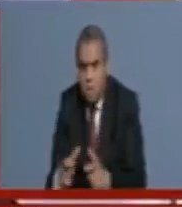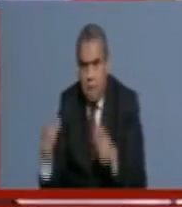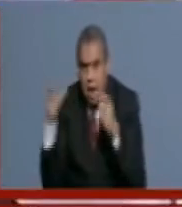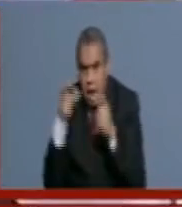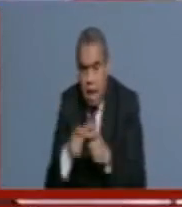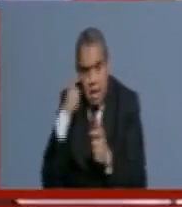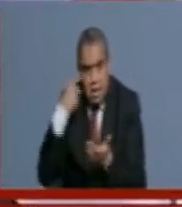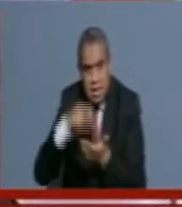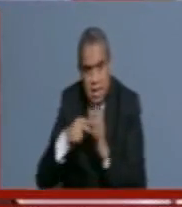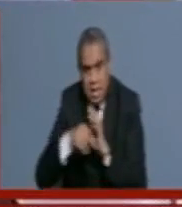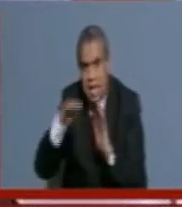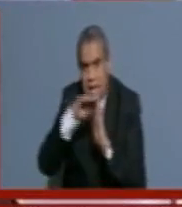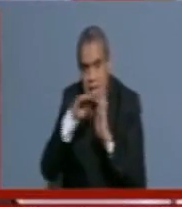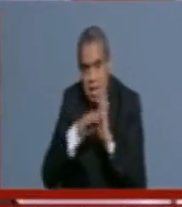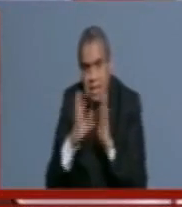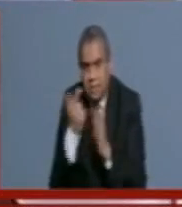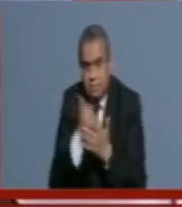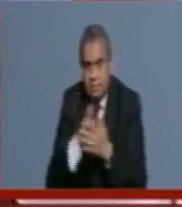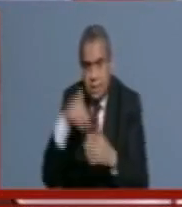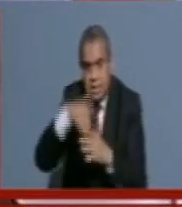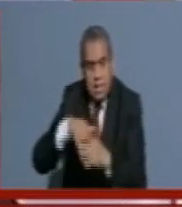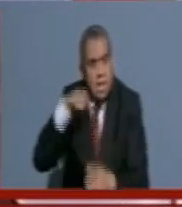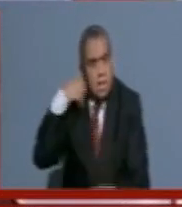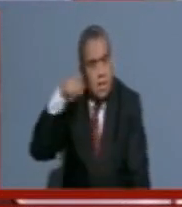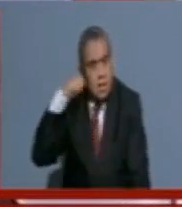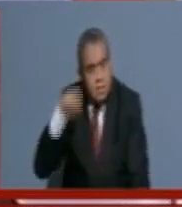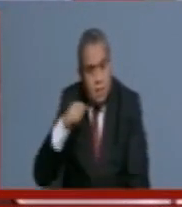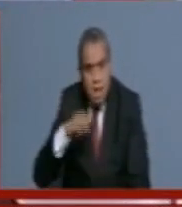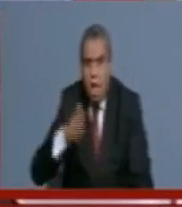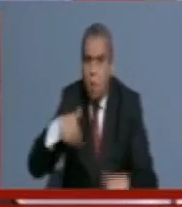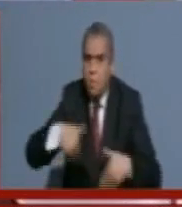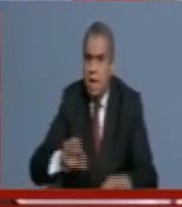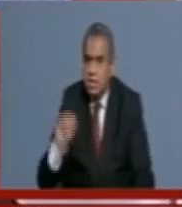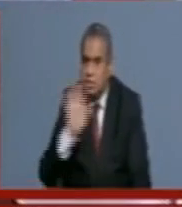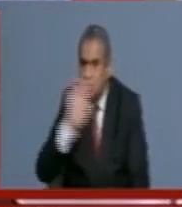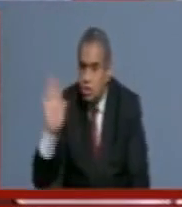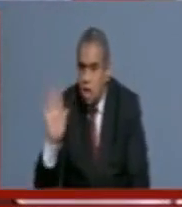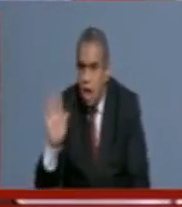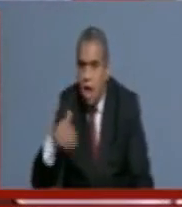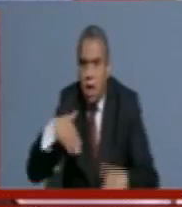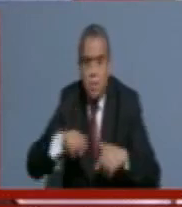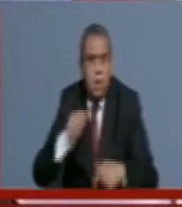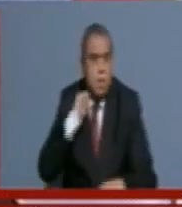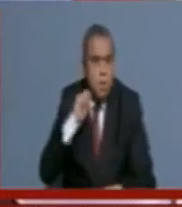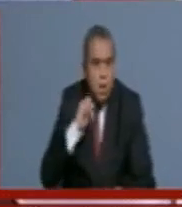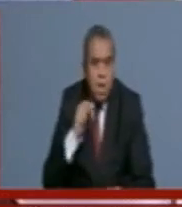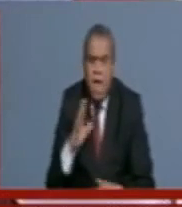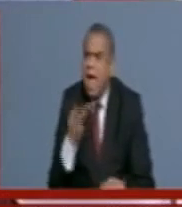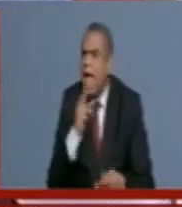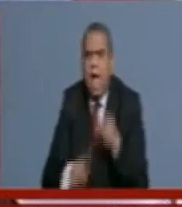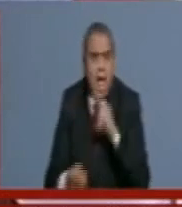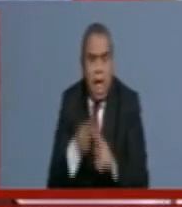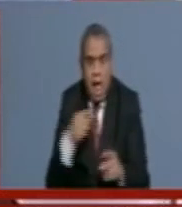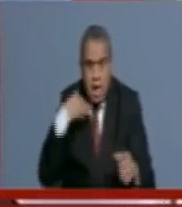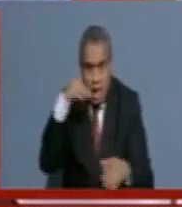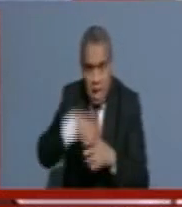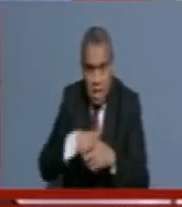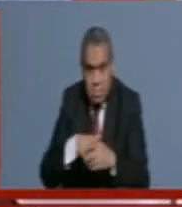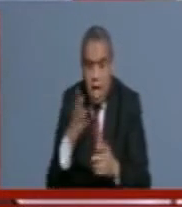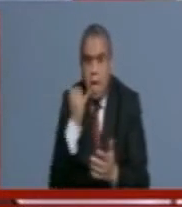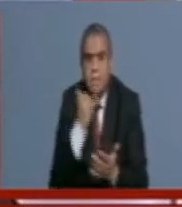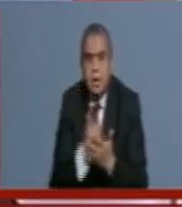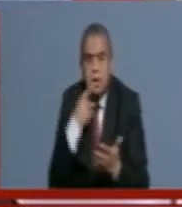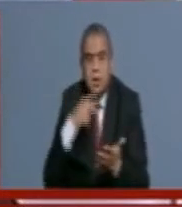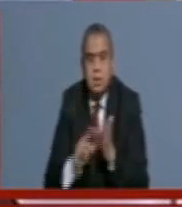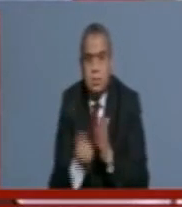للانتخابات، اذا كان انتخابات رئاسة او انتخابات برلمانية او انتخابات محليات او استفتاءات، وفقا لما نضبط